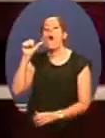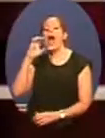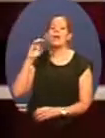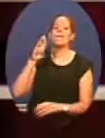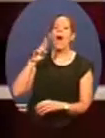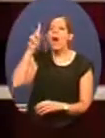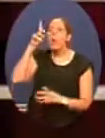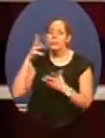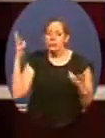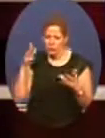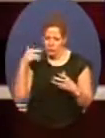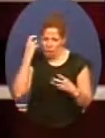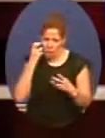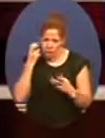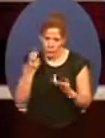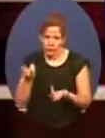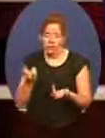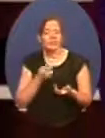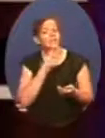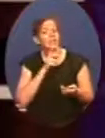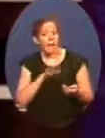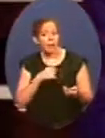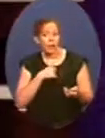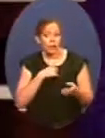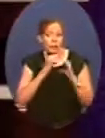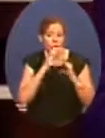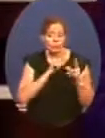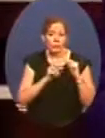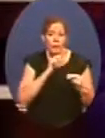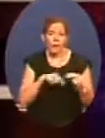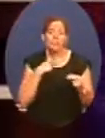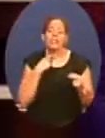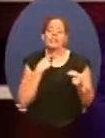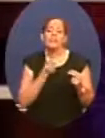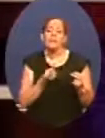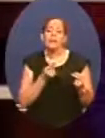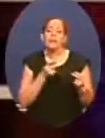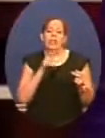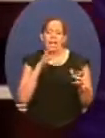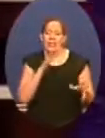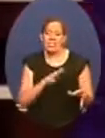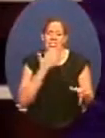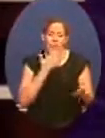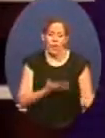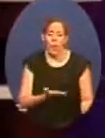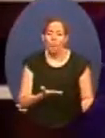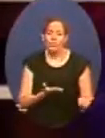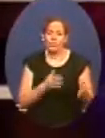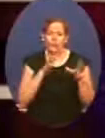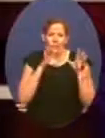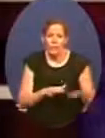אפילו אצלנו זה קשה, כי גם אצלנו אנשי תקשורת ישראלים בדרך כלל אומרים, המזהים, אומרים, יש אנטי-ישראליות, זה לא